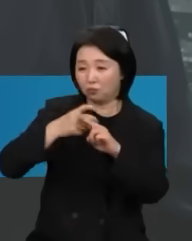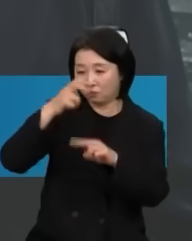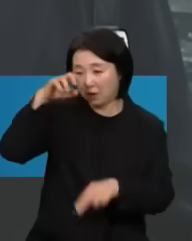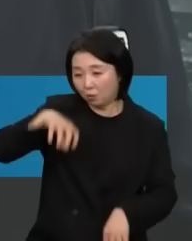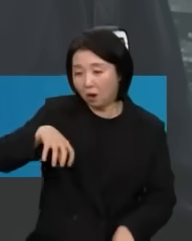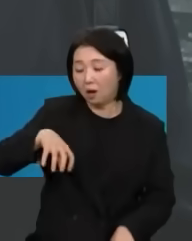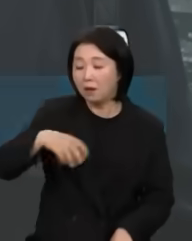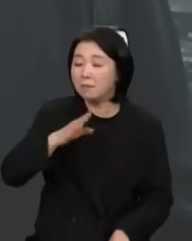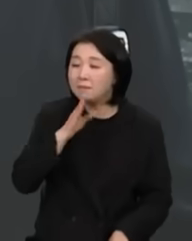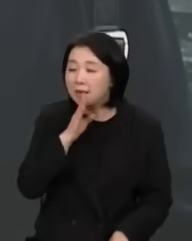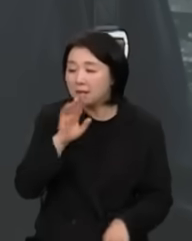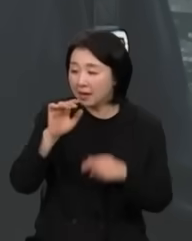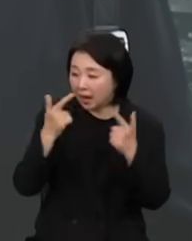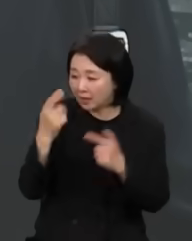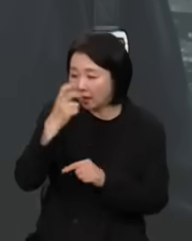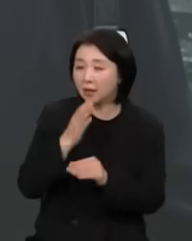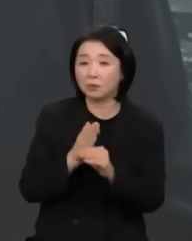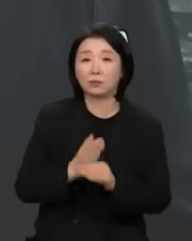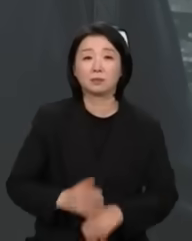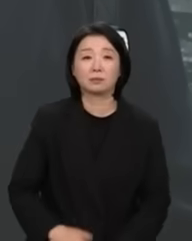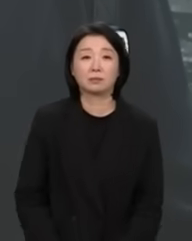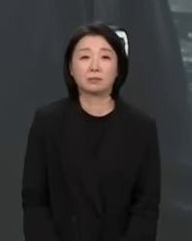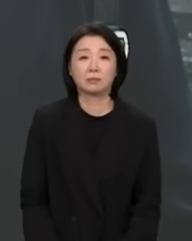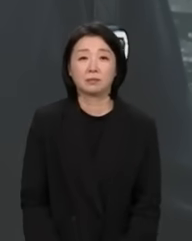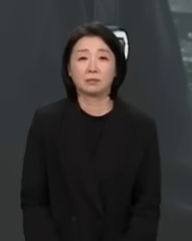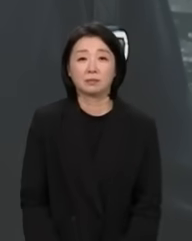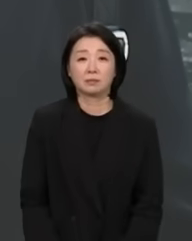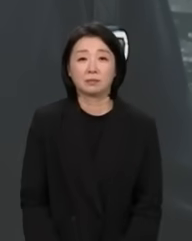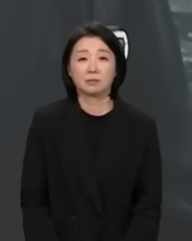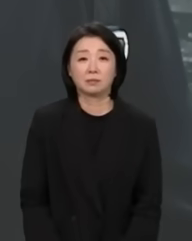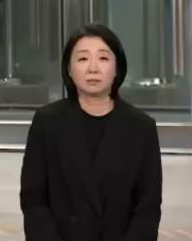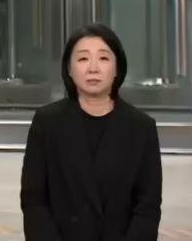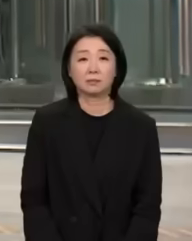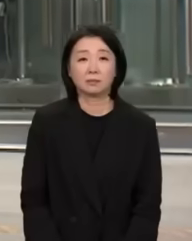여부를 들여다보고 있습니다. 조혜연 기자의 단독 보도입니다.